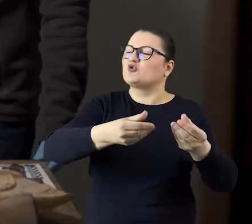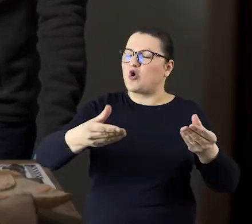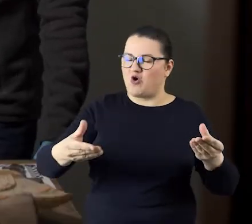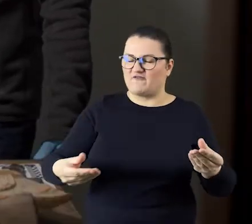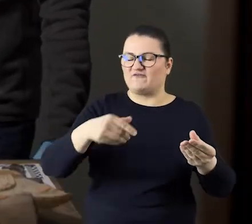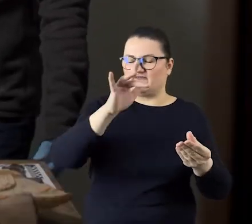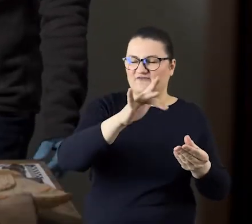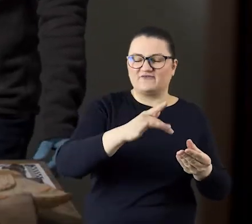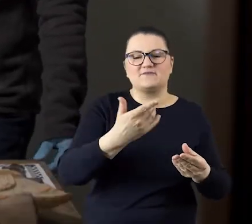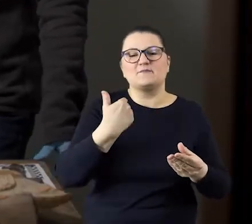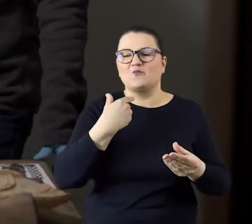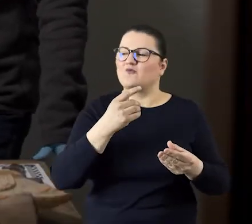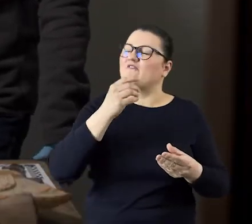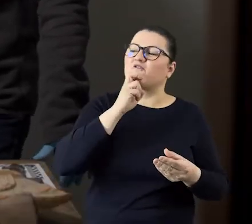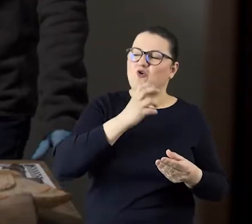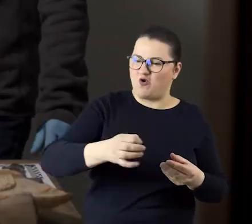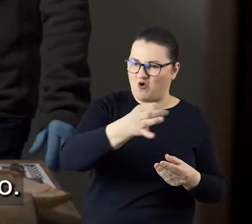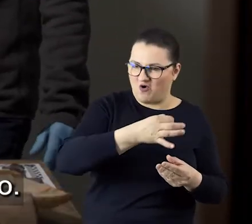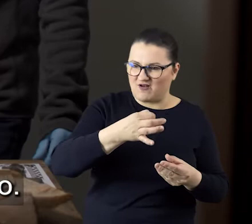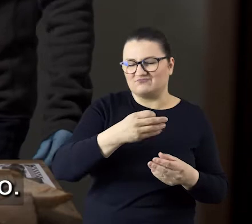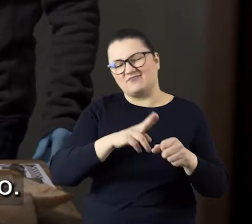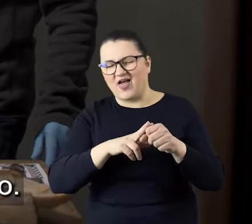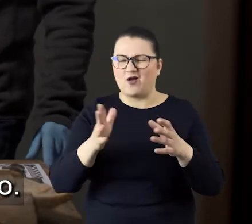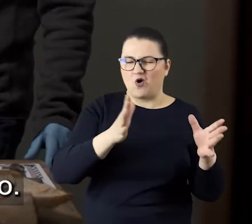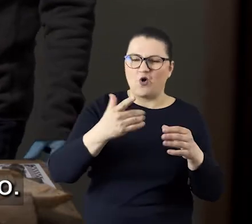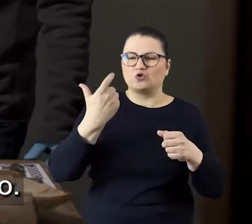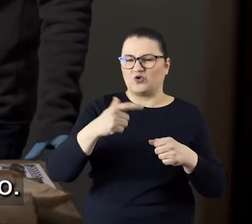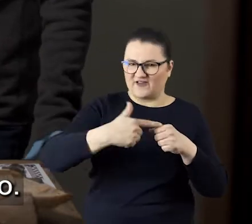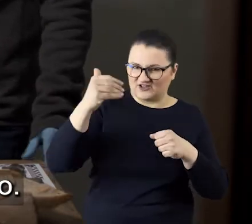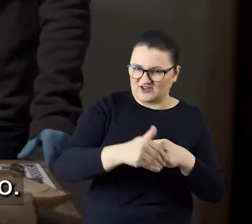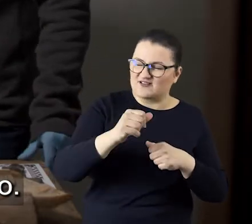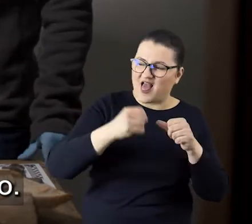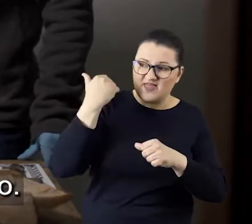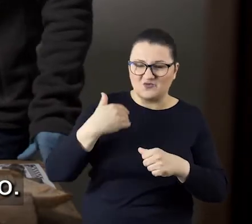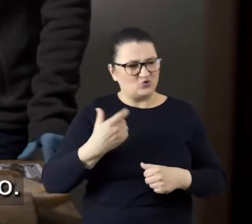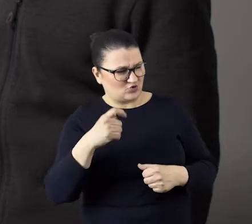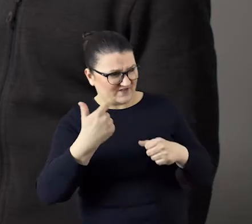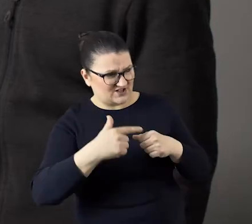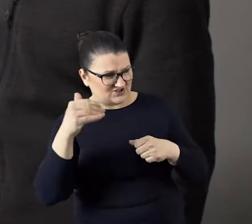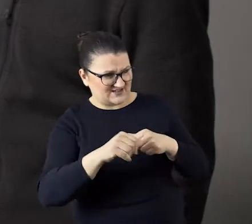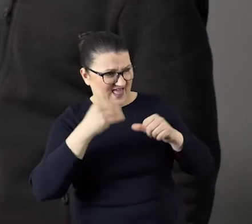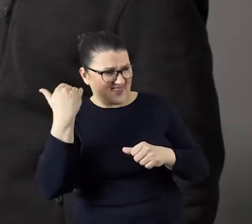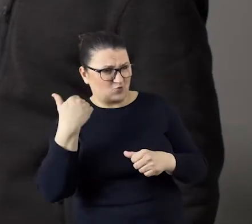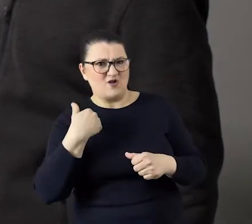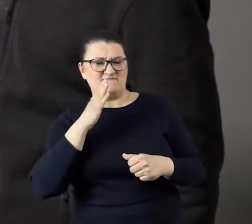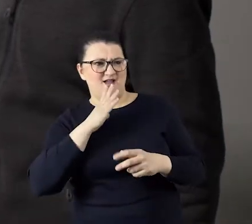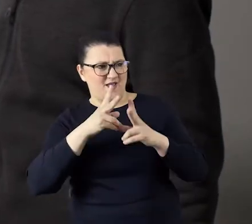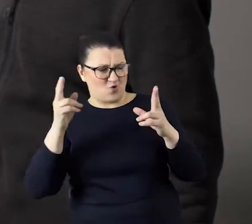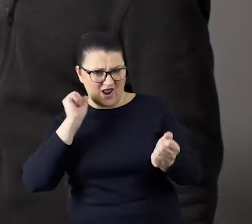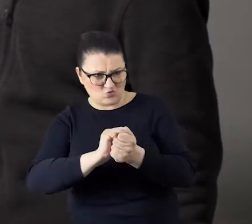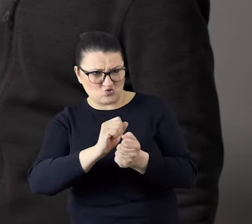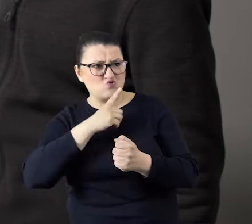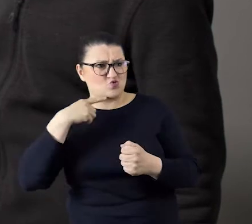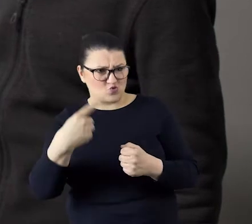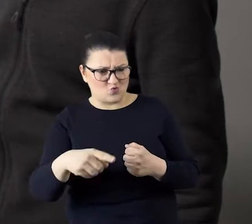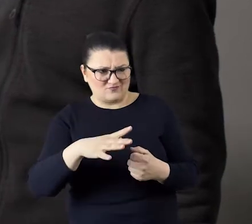w warstwie torfu powstałej w zbiorniku wodnym. Datowane jest to na około 120 tysięcy lat temu. 120 tysięcy lat temu to była chyba